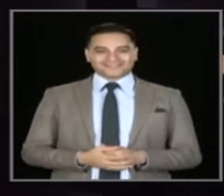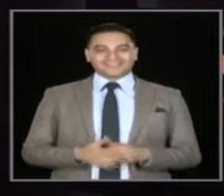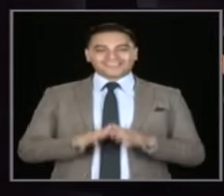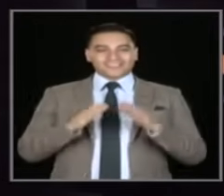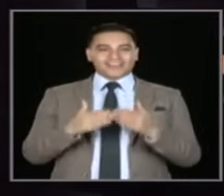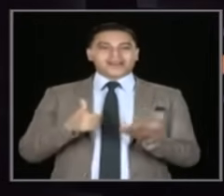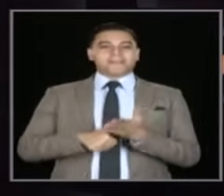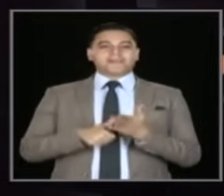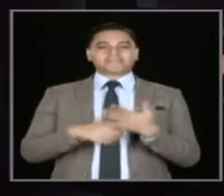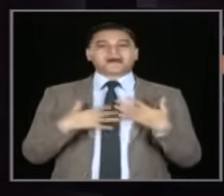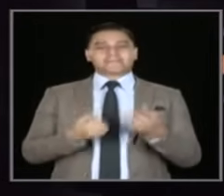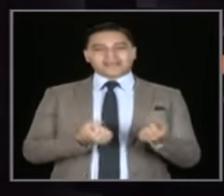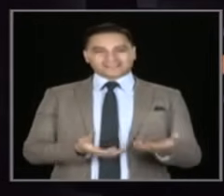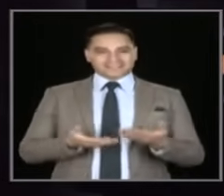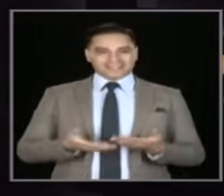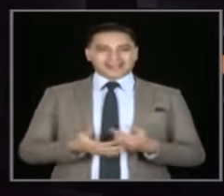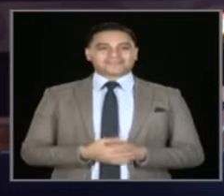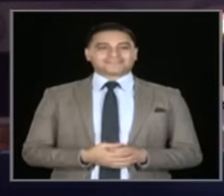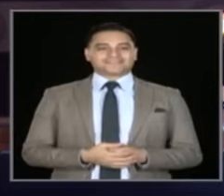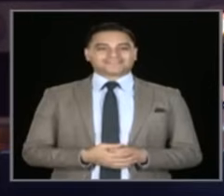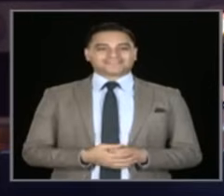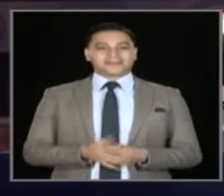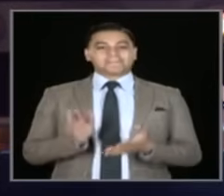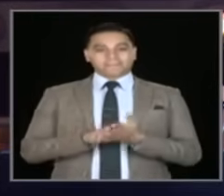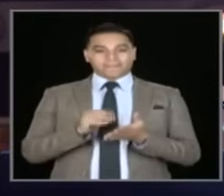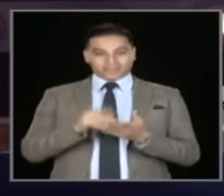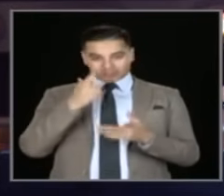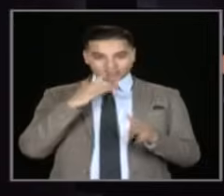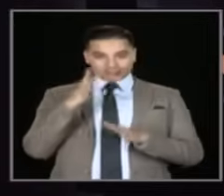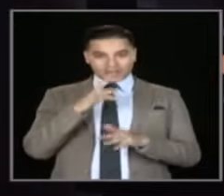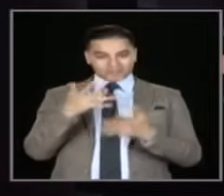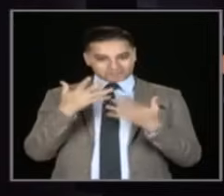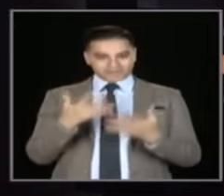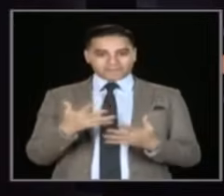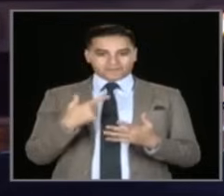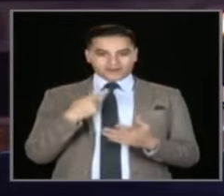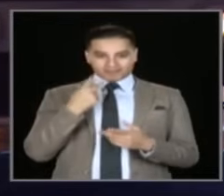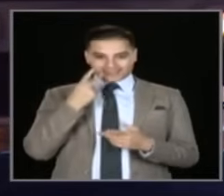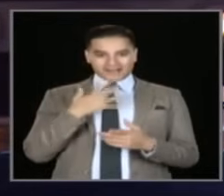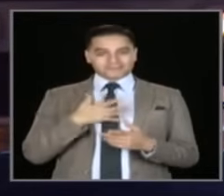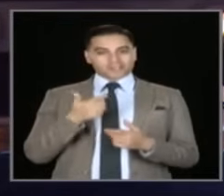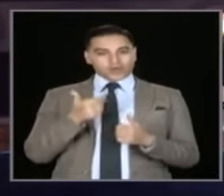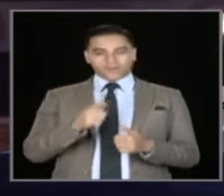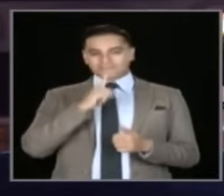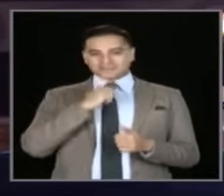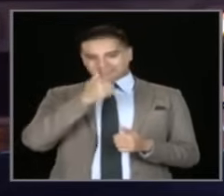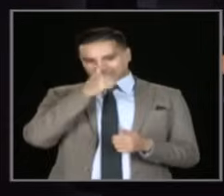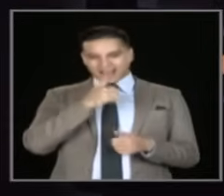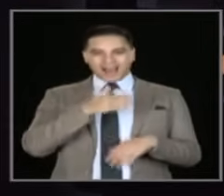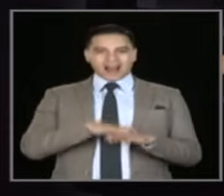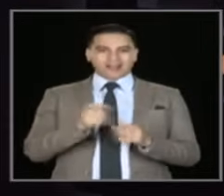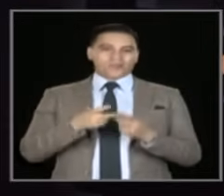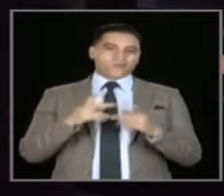فريق البصمة الحمد لله على السلامة. مبدئيا شكلكم شيك، عجبني لبسكم، ولكن زعلان عشان ودعتوا